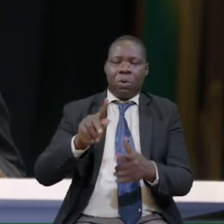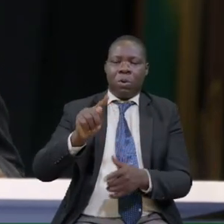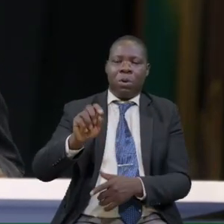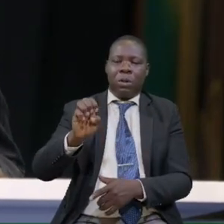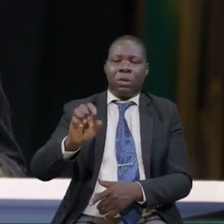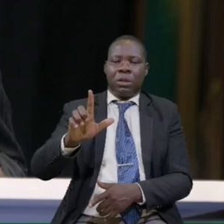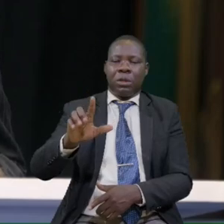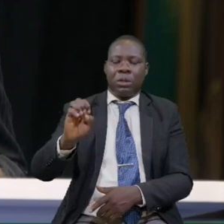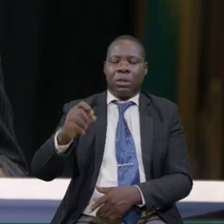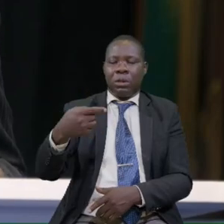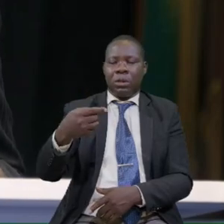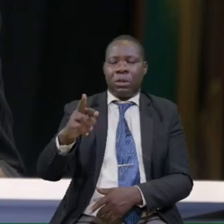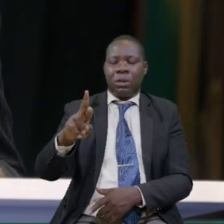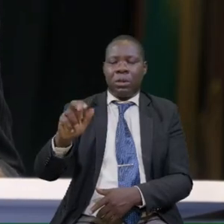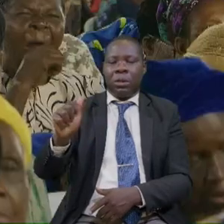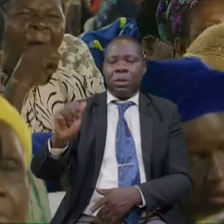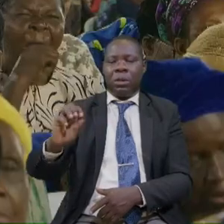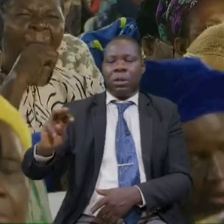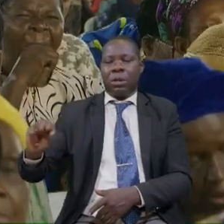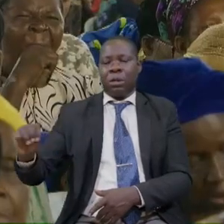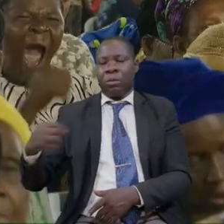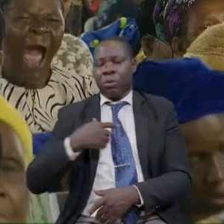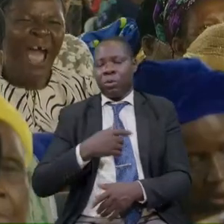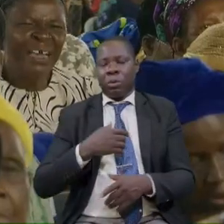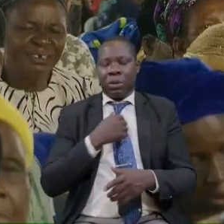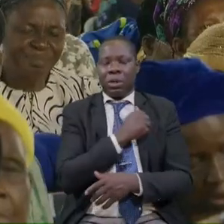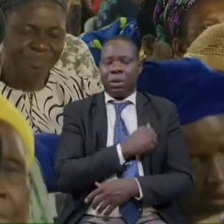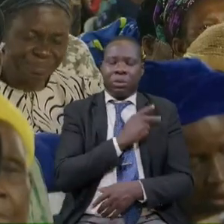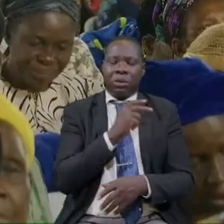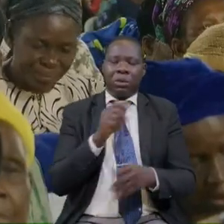une vidéo pour nous donner